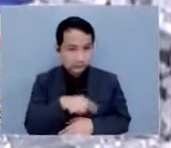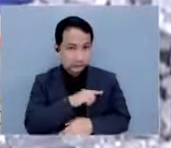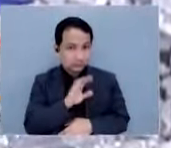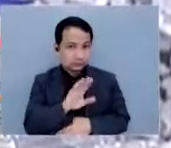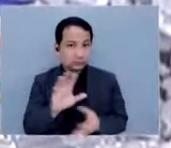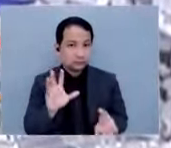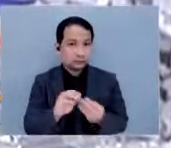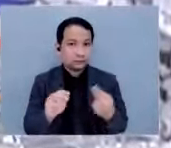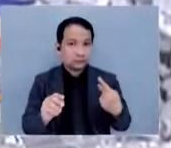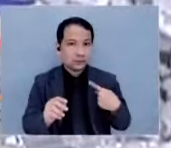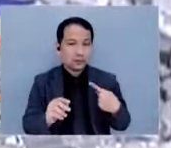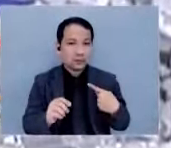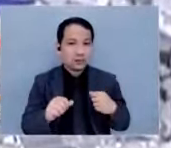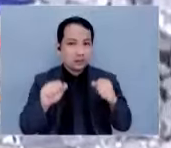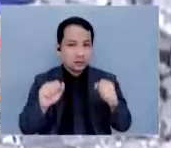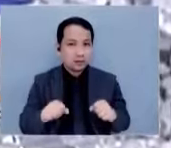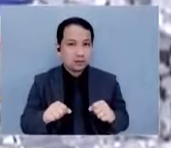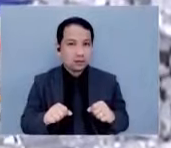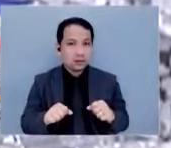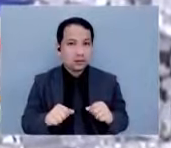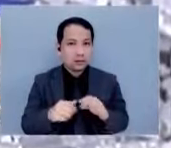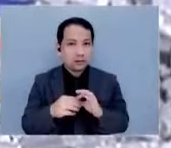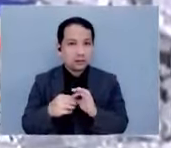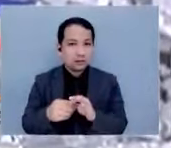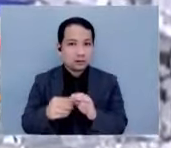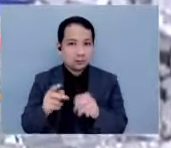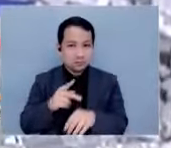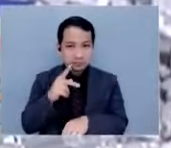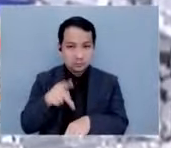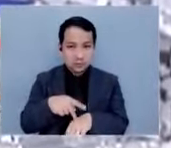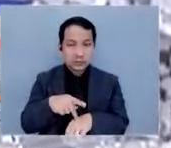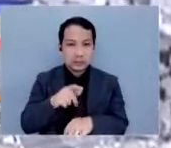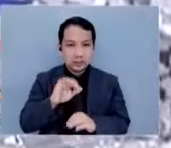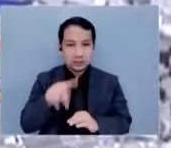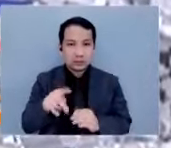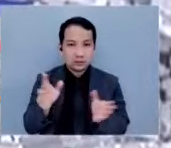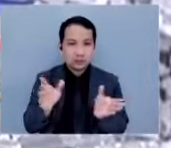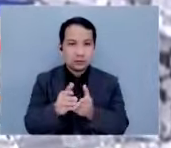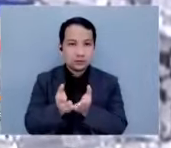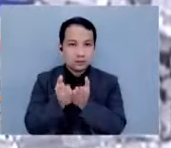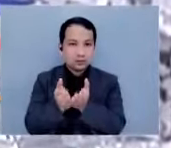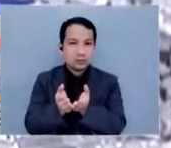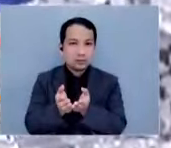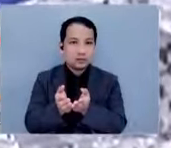aircraft ng Philippine Air Force, lahat ng barko ng Philippine Navy,